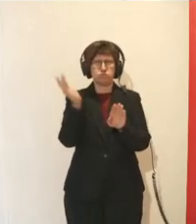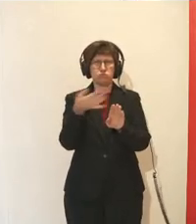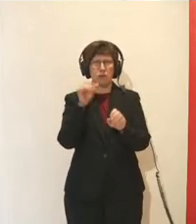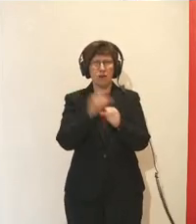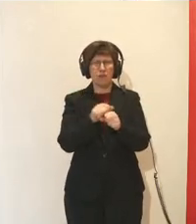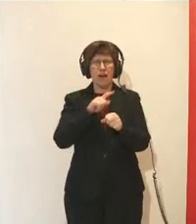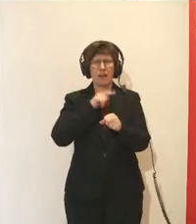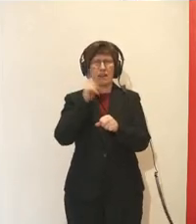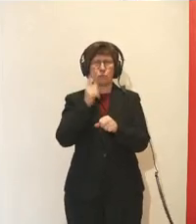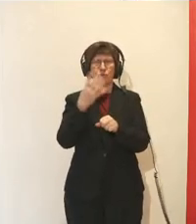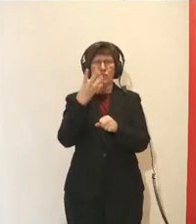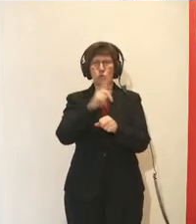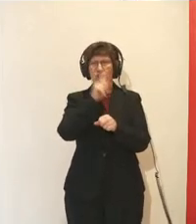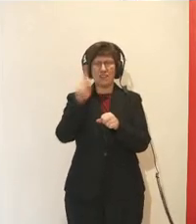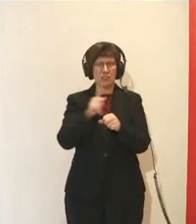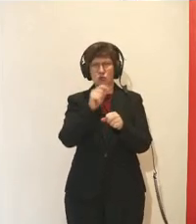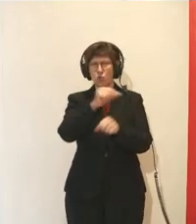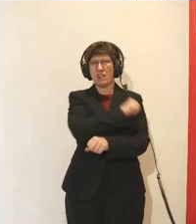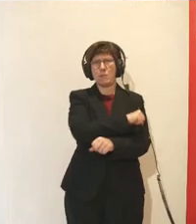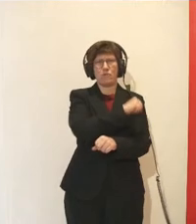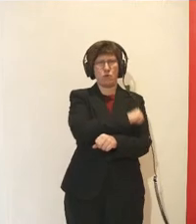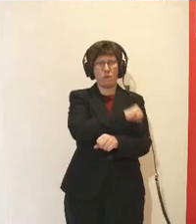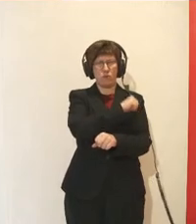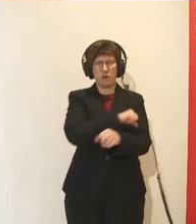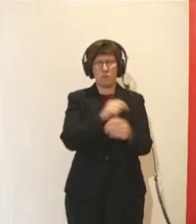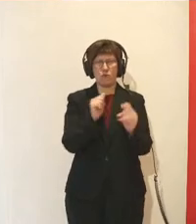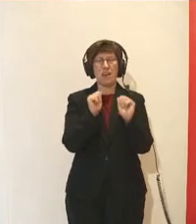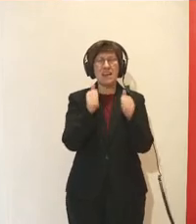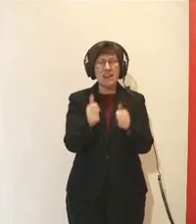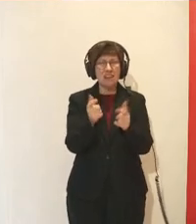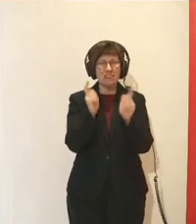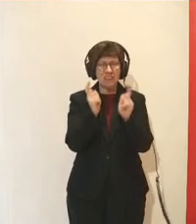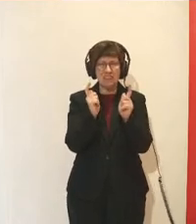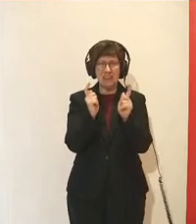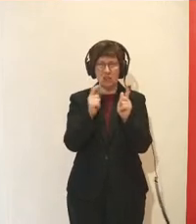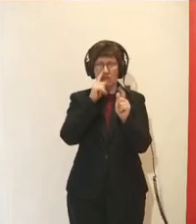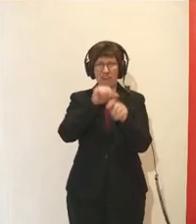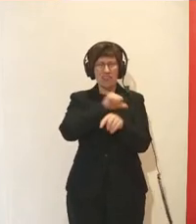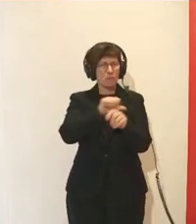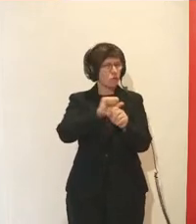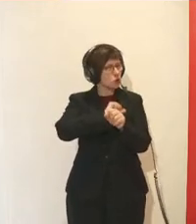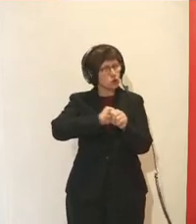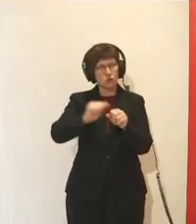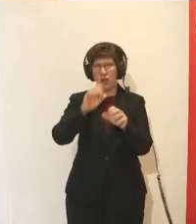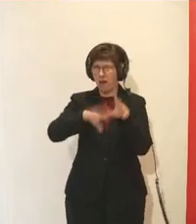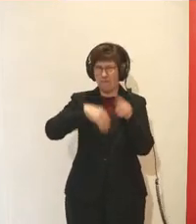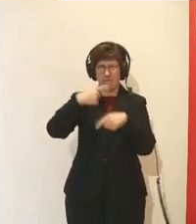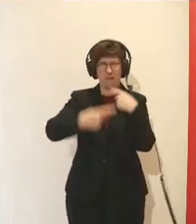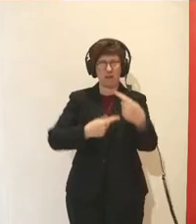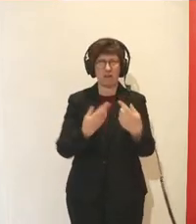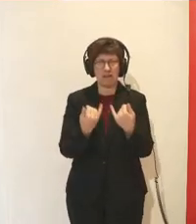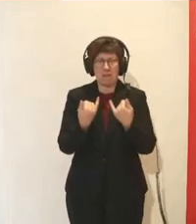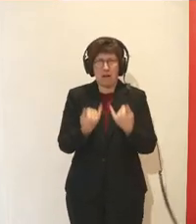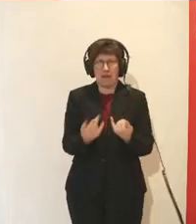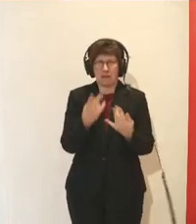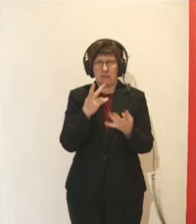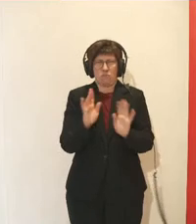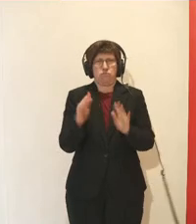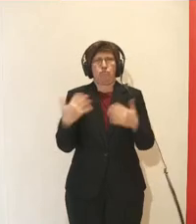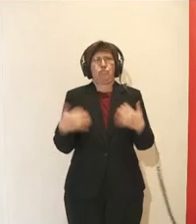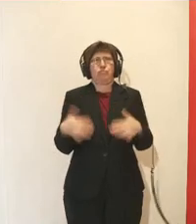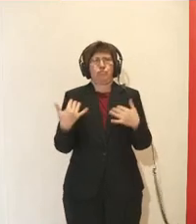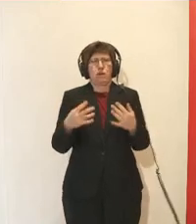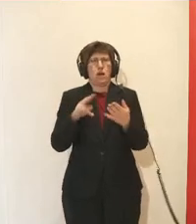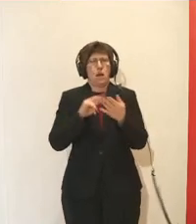muss das jetzt 24 stunden laufen und also das hilft ja dieser gesellschaft werde die impfung dann noch schnell beginnen können und das ist etwas wo ich finde